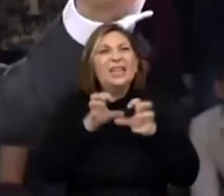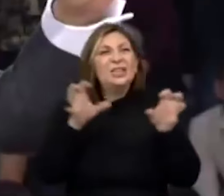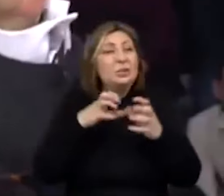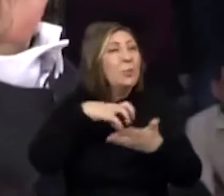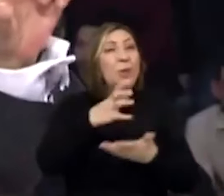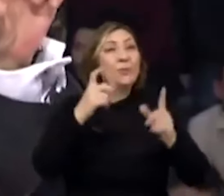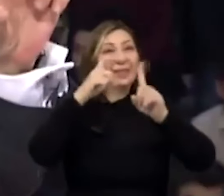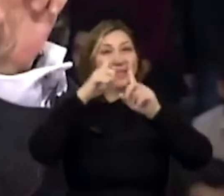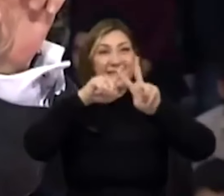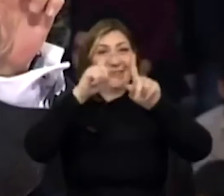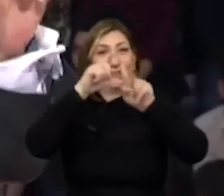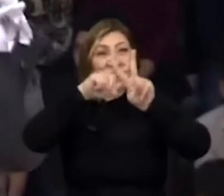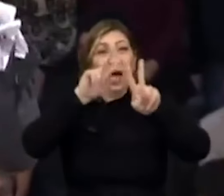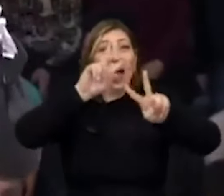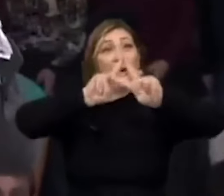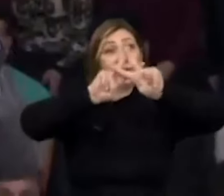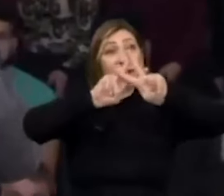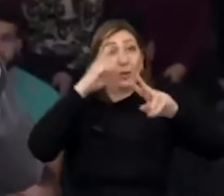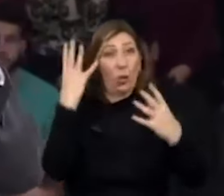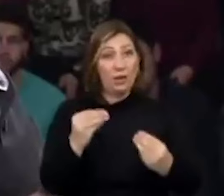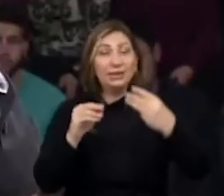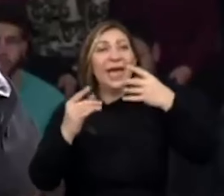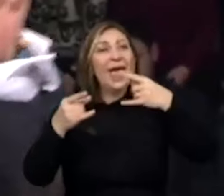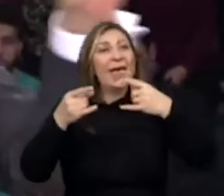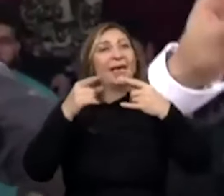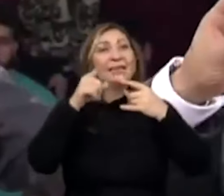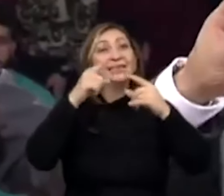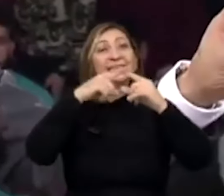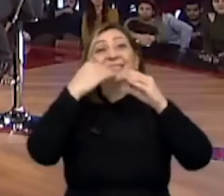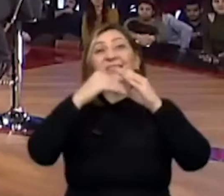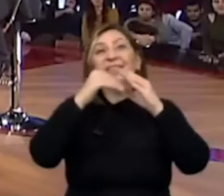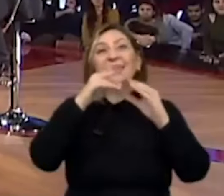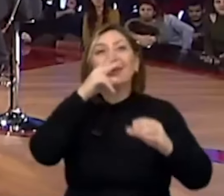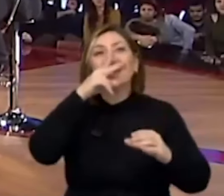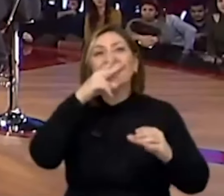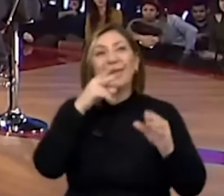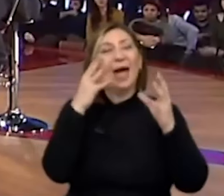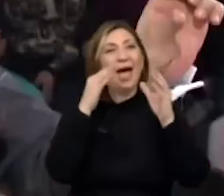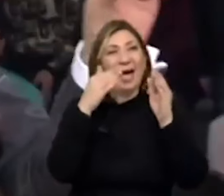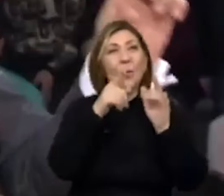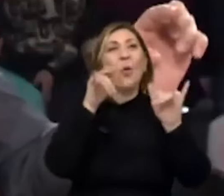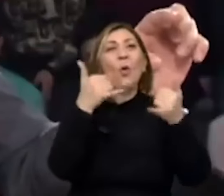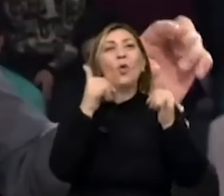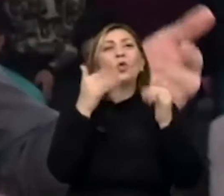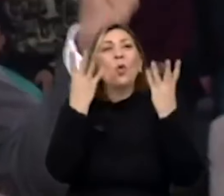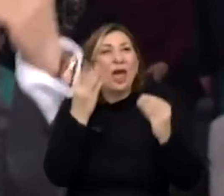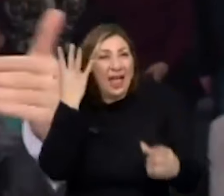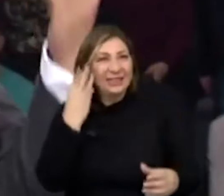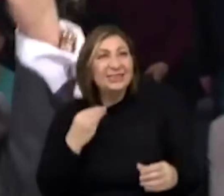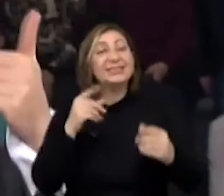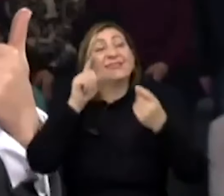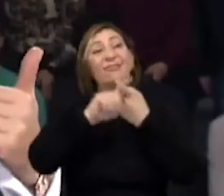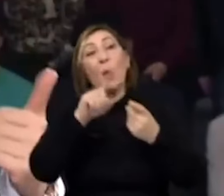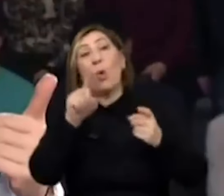bölümde Dada hashtag'i koyarak, ama sizin Twitter adreslerinize niye Dada hashtag'i koyuyorlar? Çünkü bunun bir oyun olduğu anlaşılsın